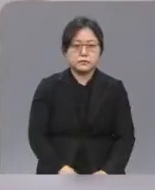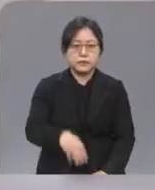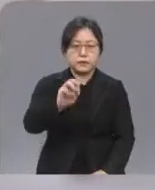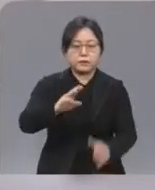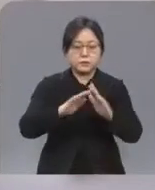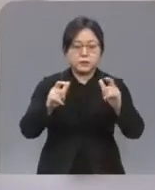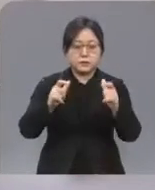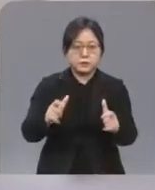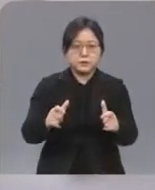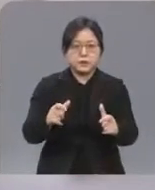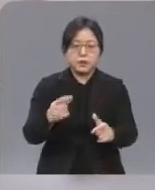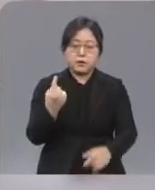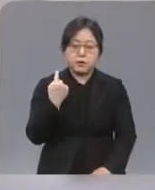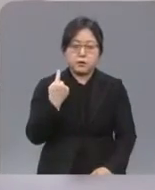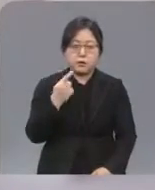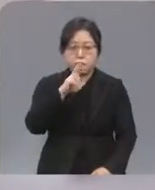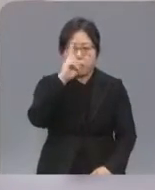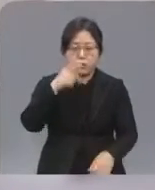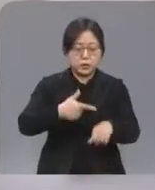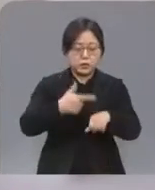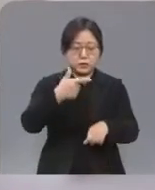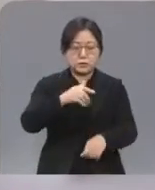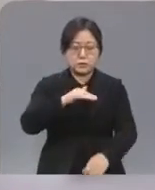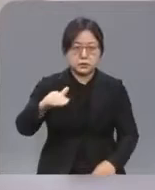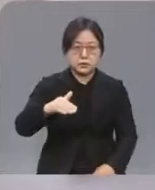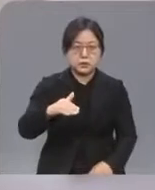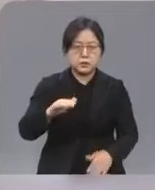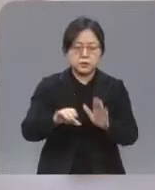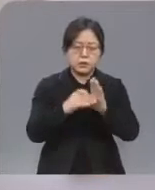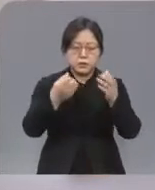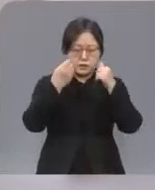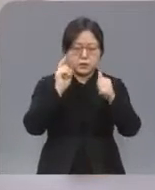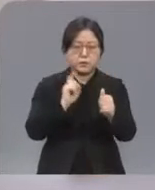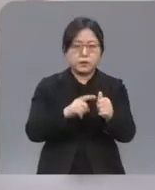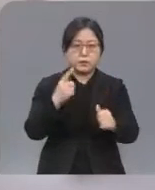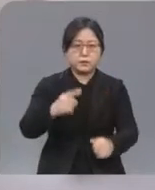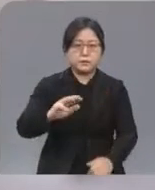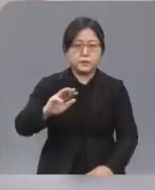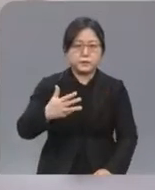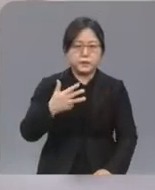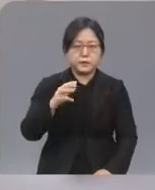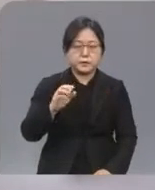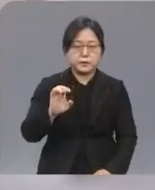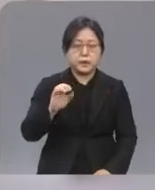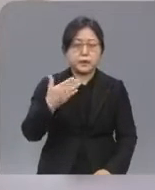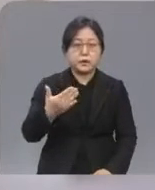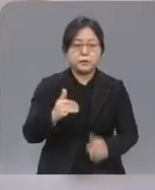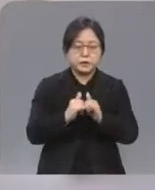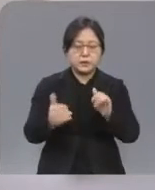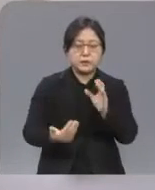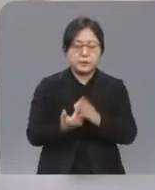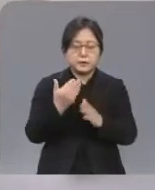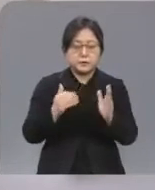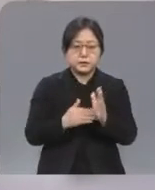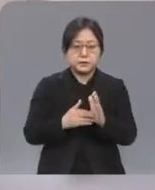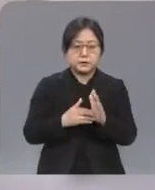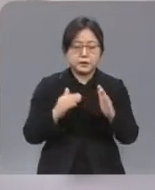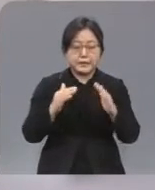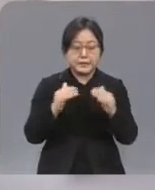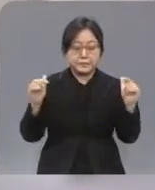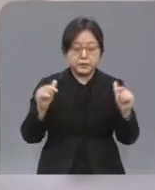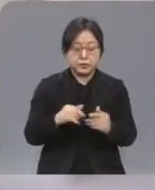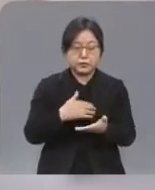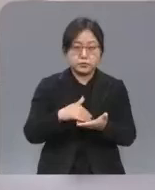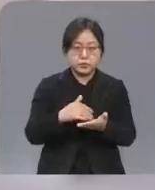광주와 전남 지역에서는 어제도 오후 6시를 기준으로 코로나19 신규 확진자가 1,849명이 나왔습니다. 재택